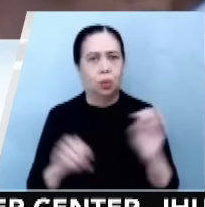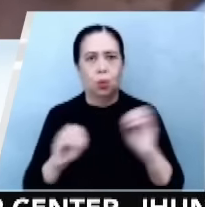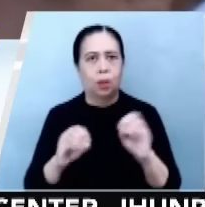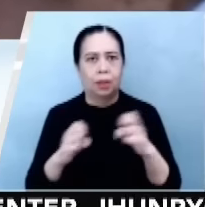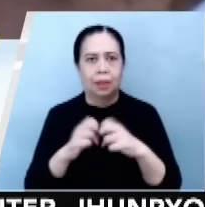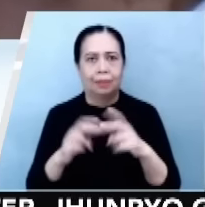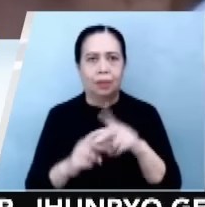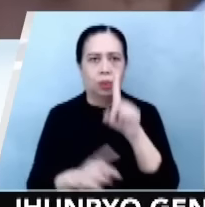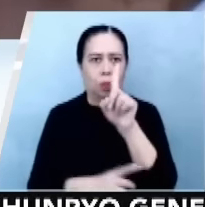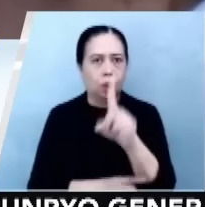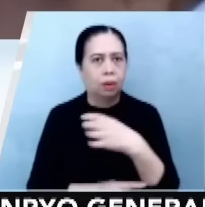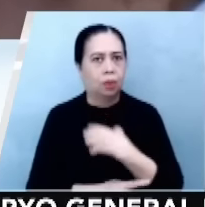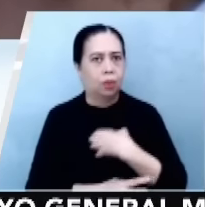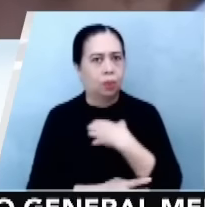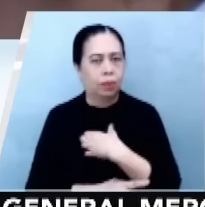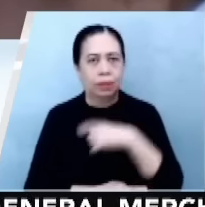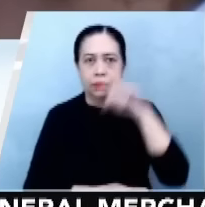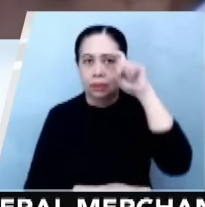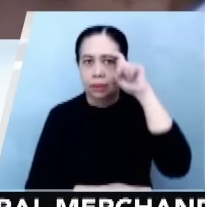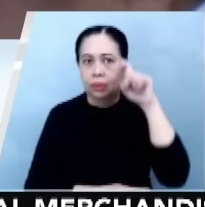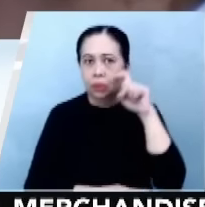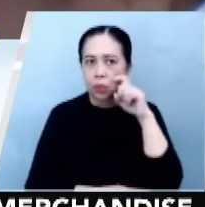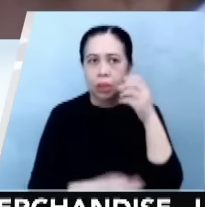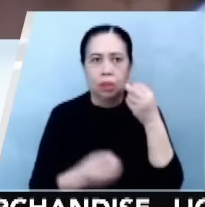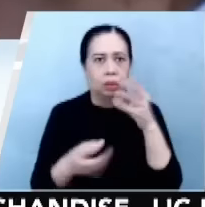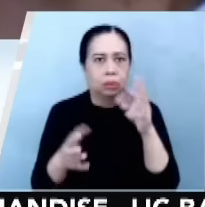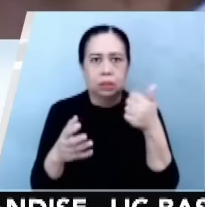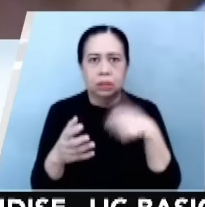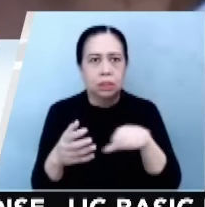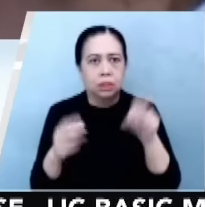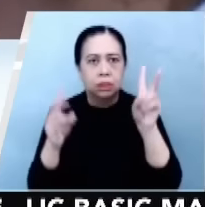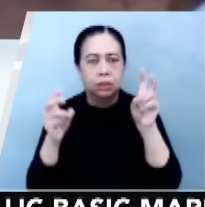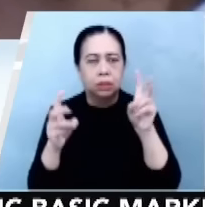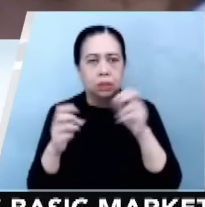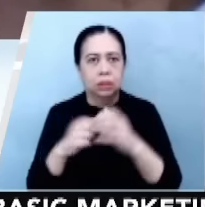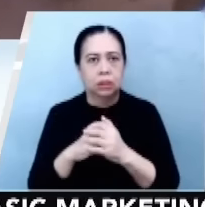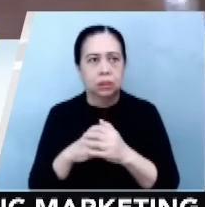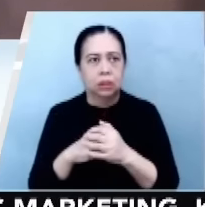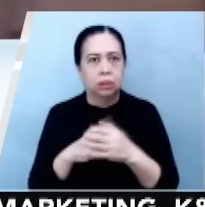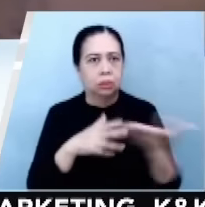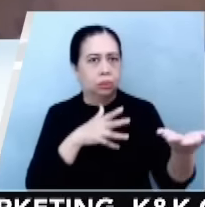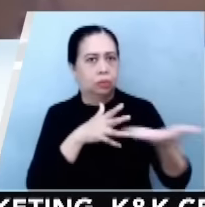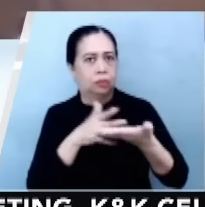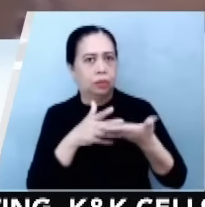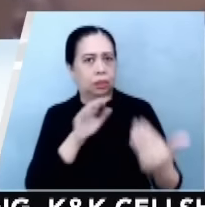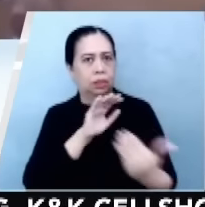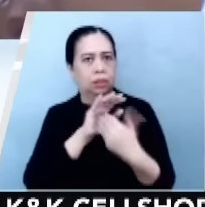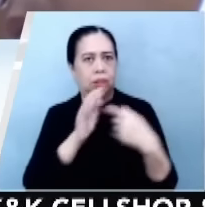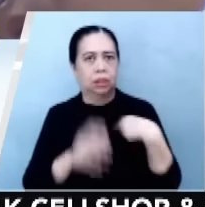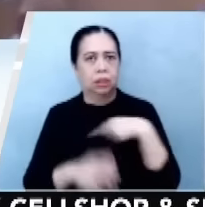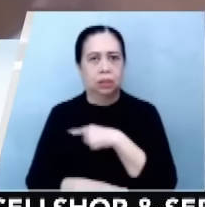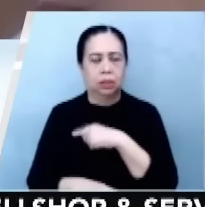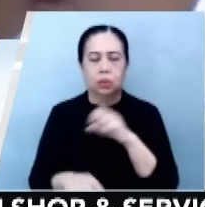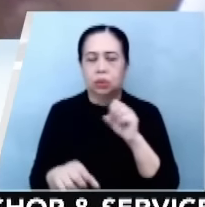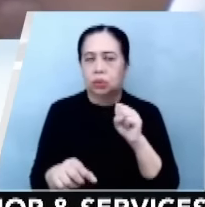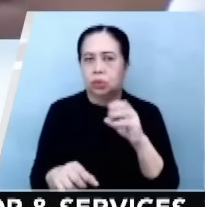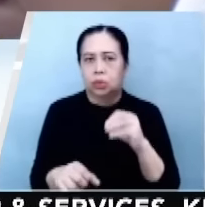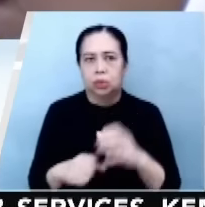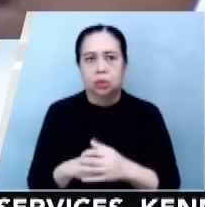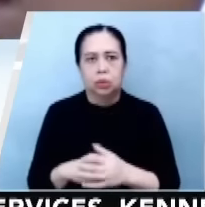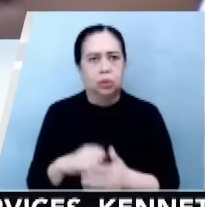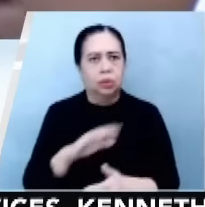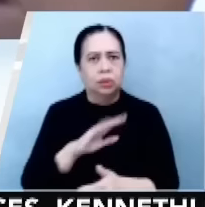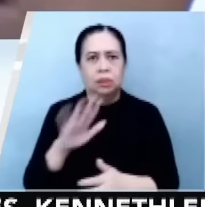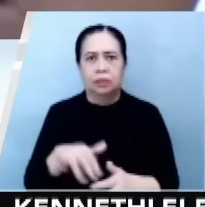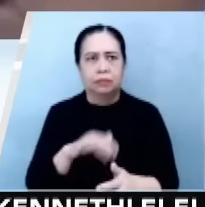reklamo, sexual man or anuman, ang nag-file sa amin. Kaya hindi po namin